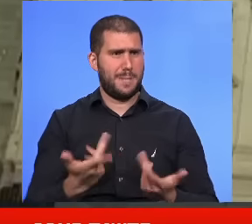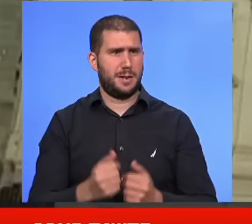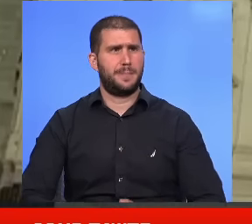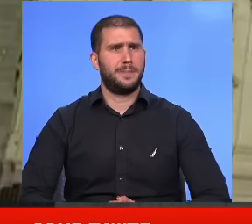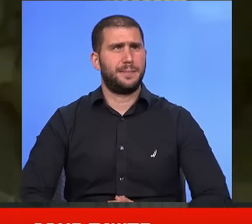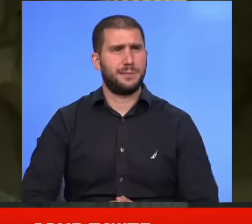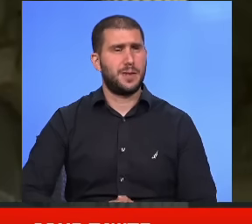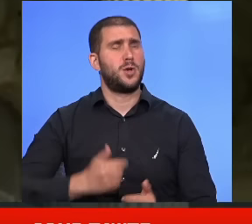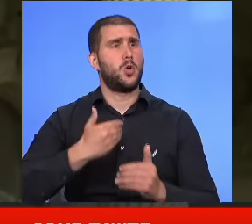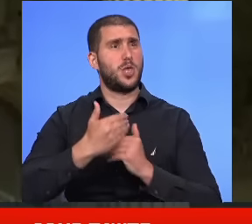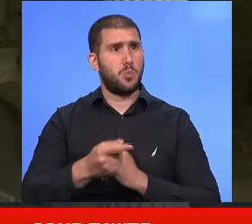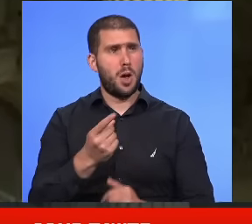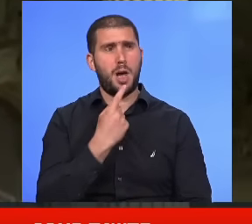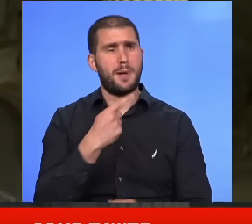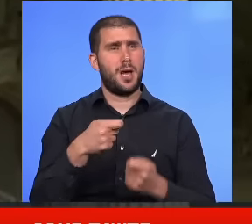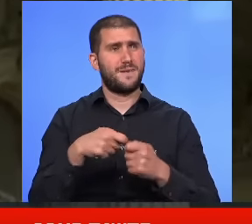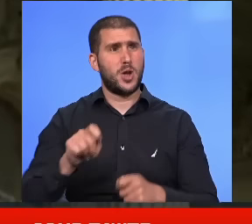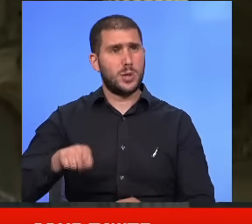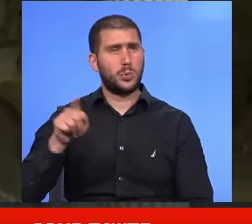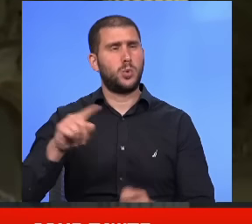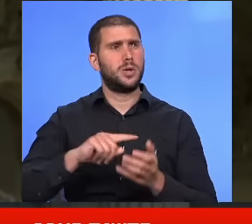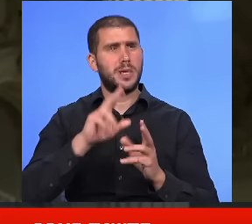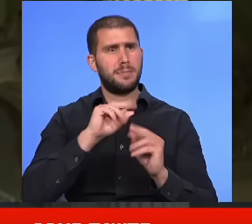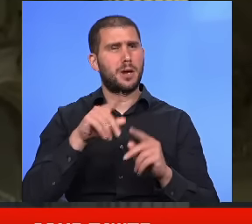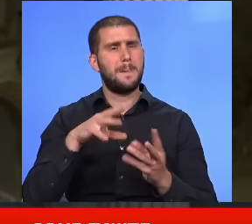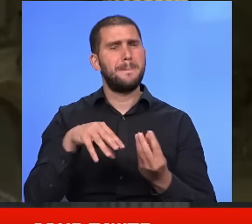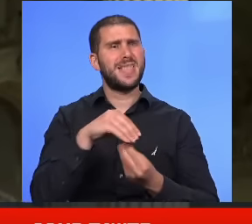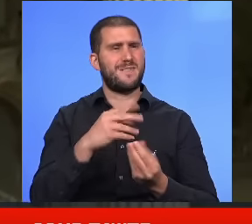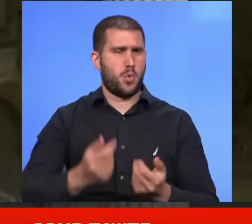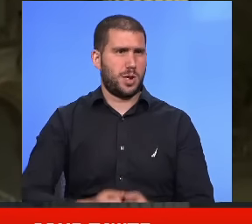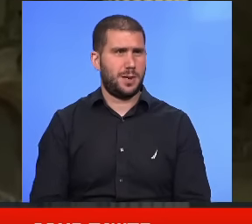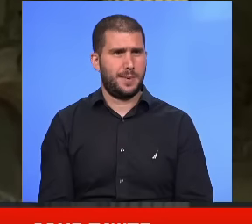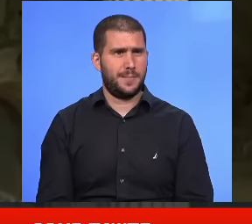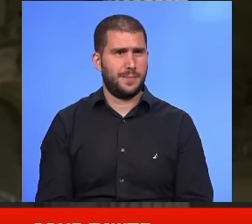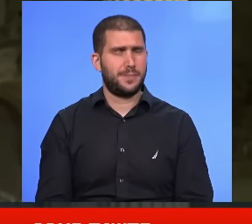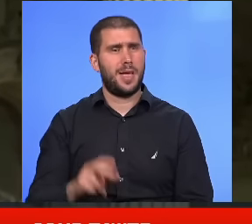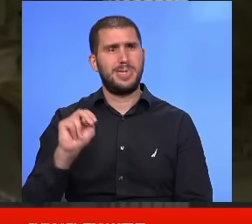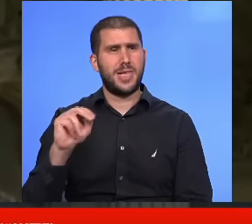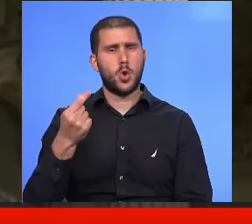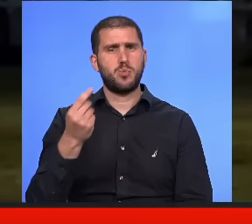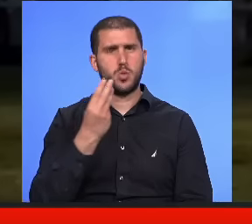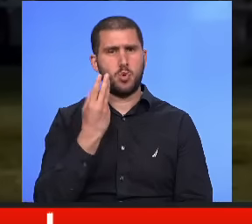Hiroshima. Get it over quick. מאוחר יותר טען חבר הקונגרס כי דיבר באופן מטאפורי. נתן גוטמן, וושינגטון.